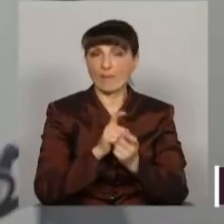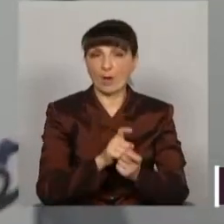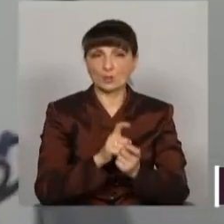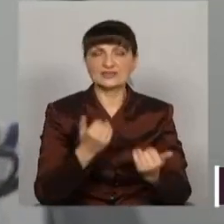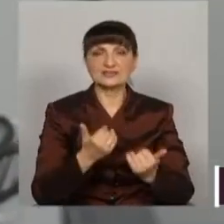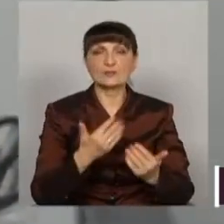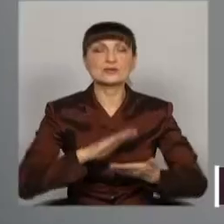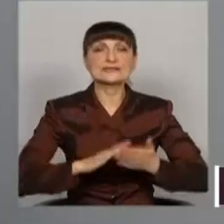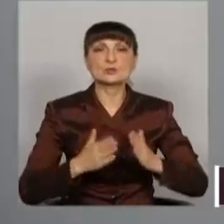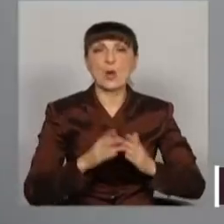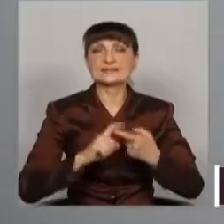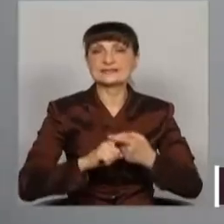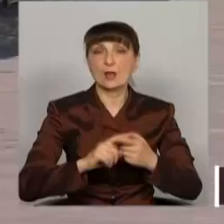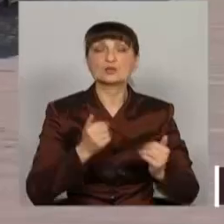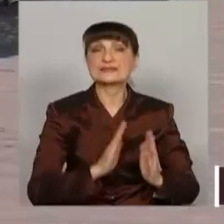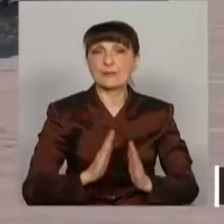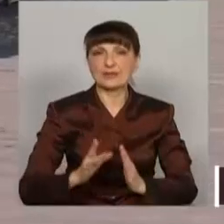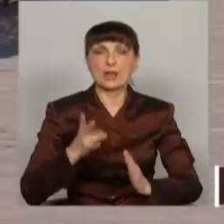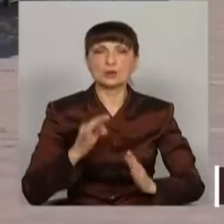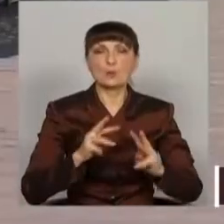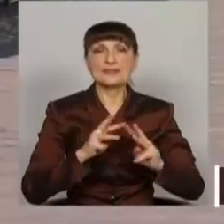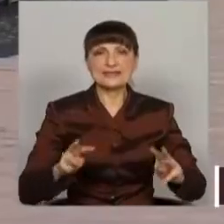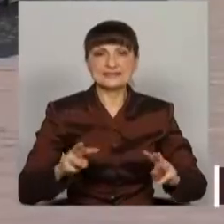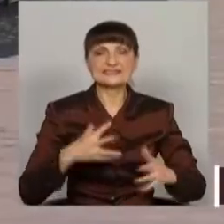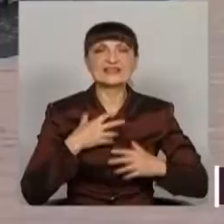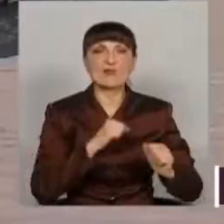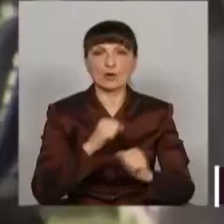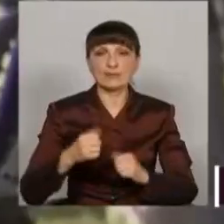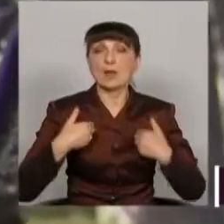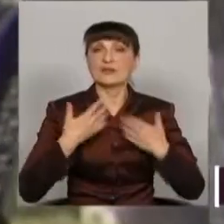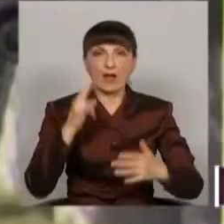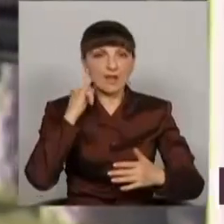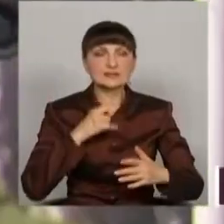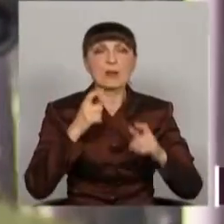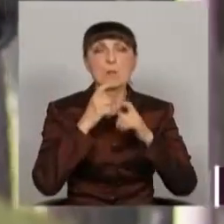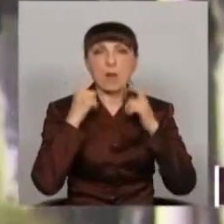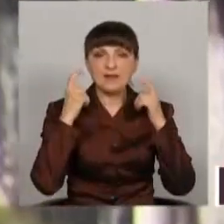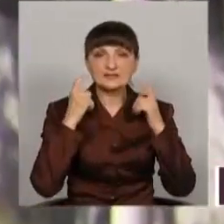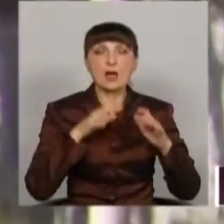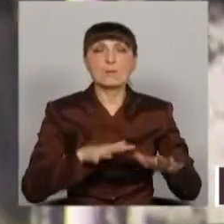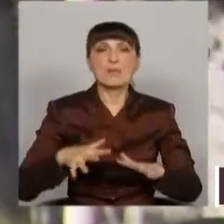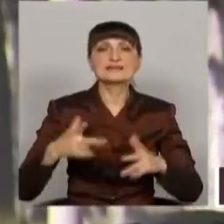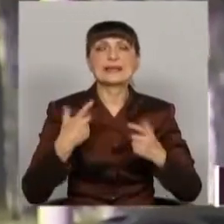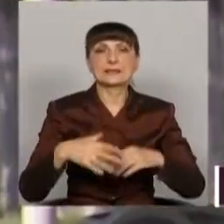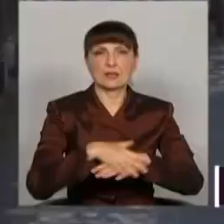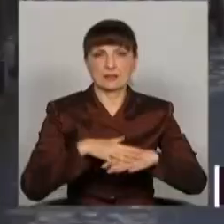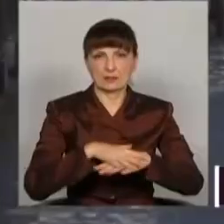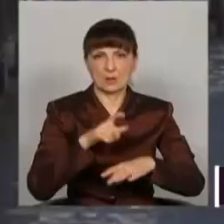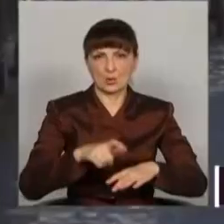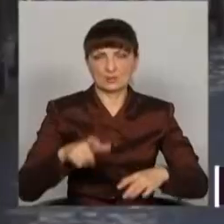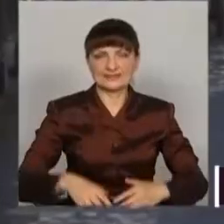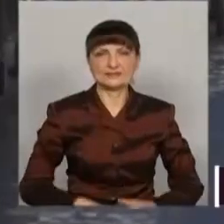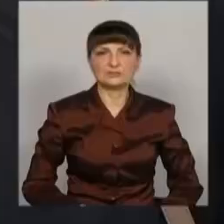сегодня эпидситуация в стране стабильная, однако министр порекомендовал казахстанцам носить маски в местах массового скопления.